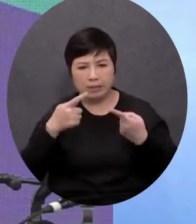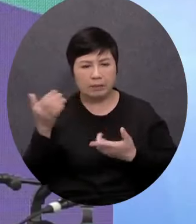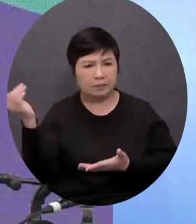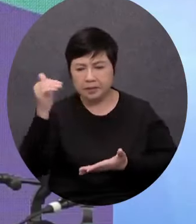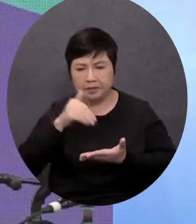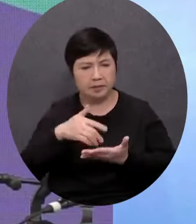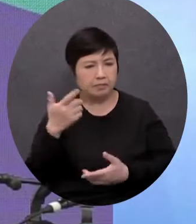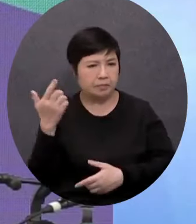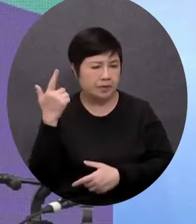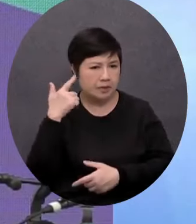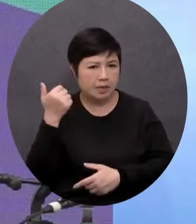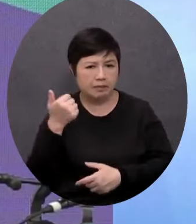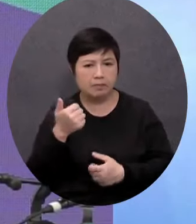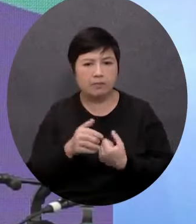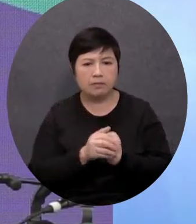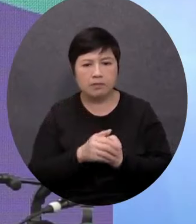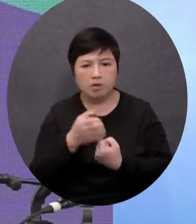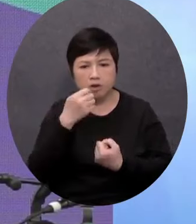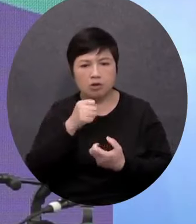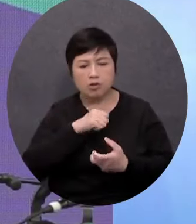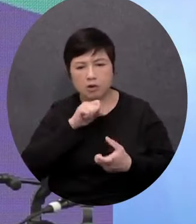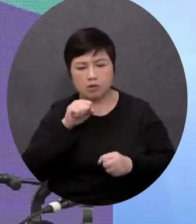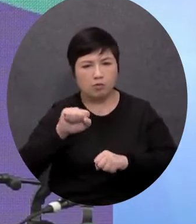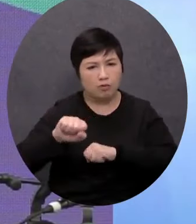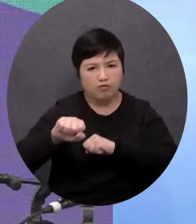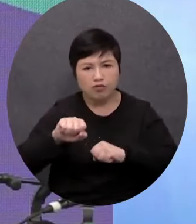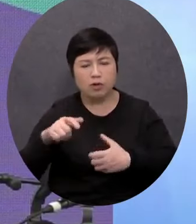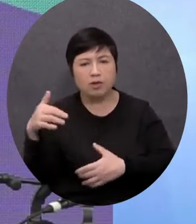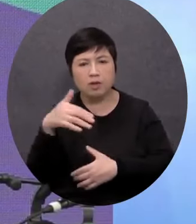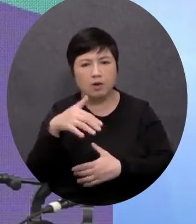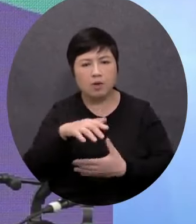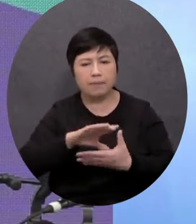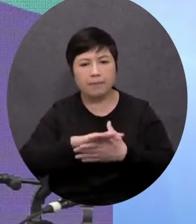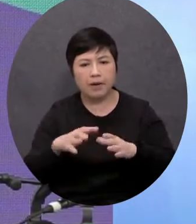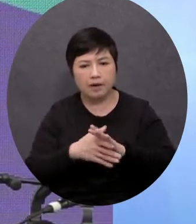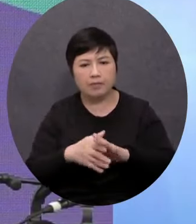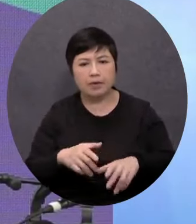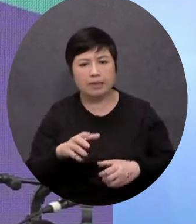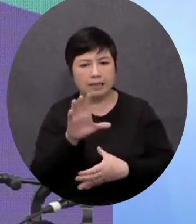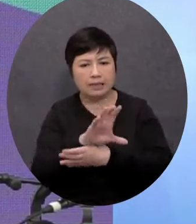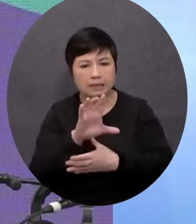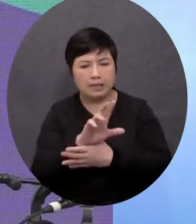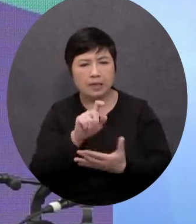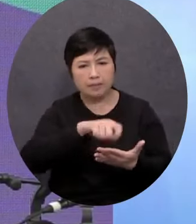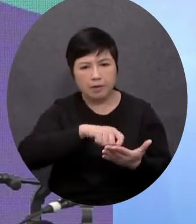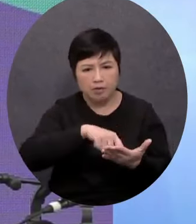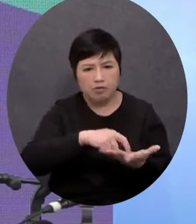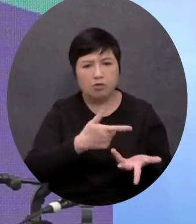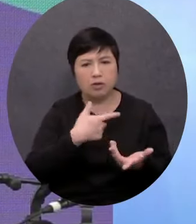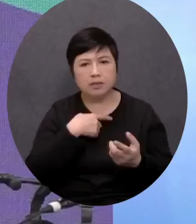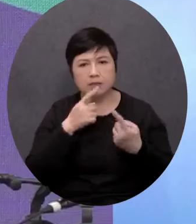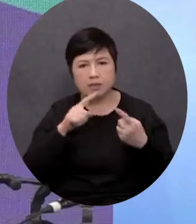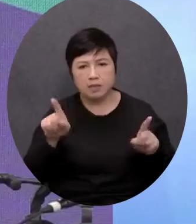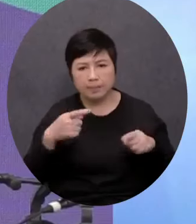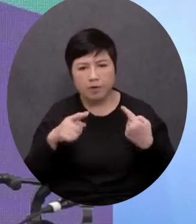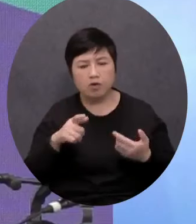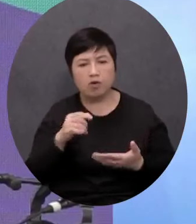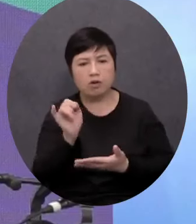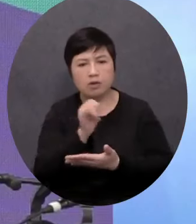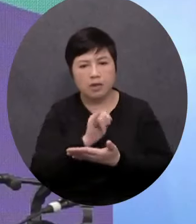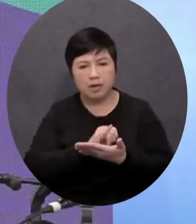典。香港的功夫流行文化已经将电影、文学和音乐几个不同艺术范